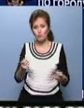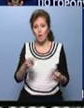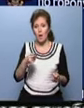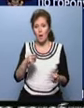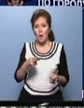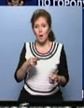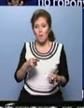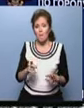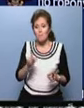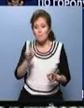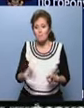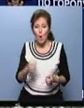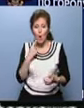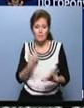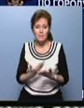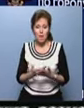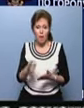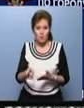потенциальным правонарушителям,